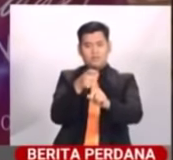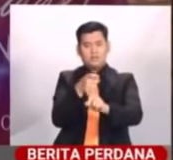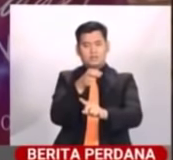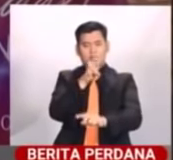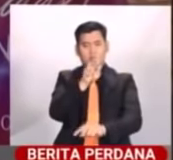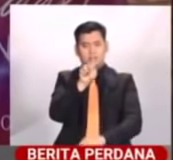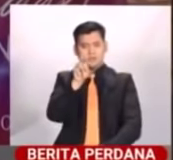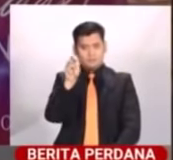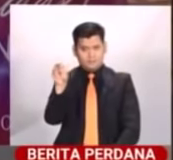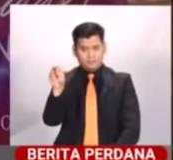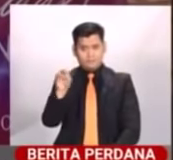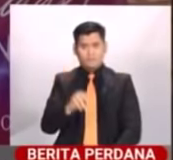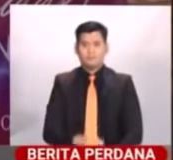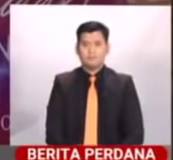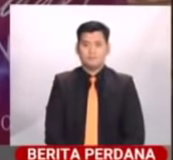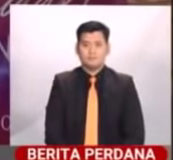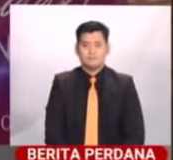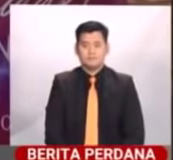RTM.